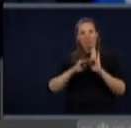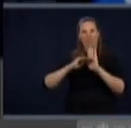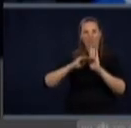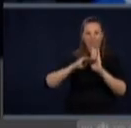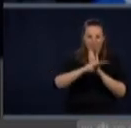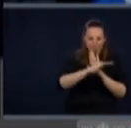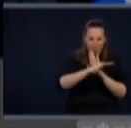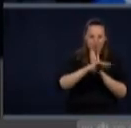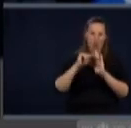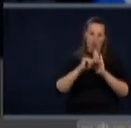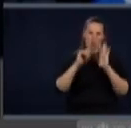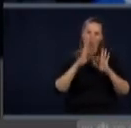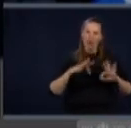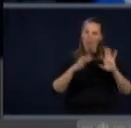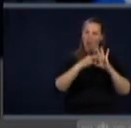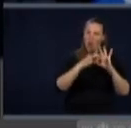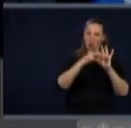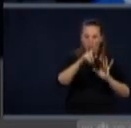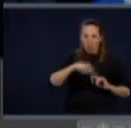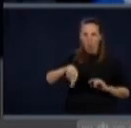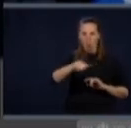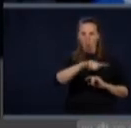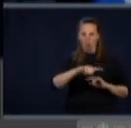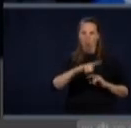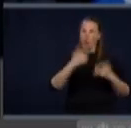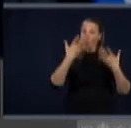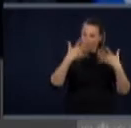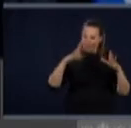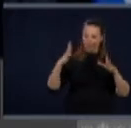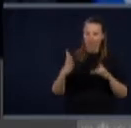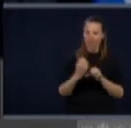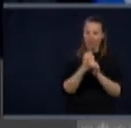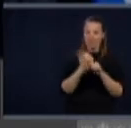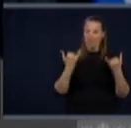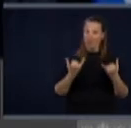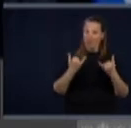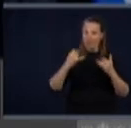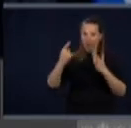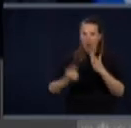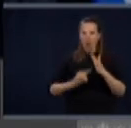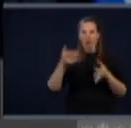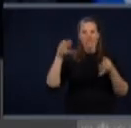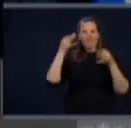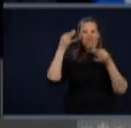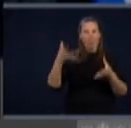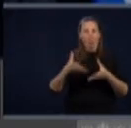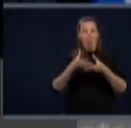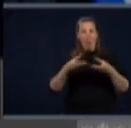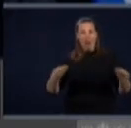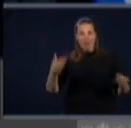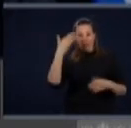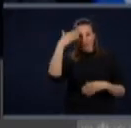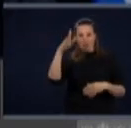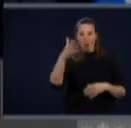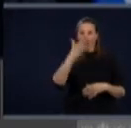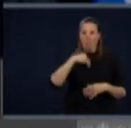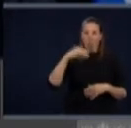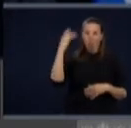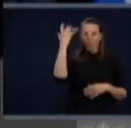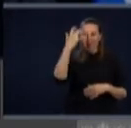tous. On l'a eu, mais maintenant, avec le printemps, avec le beau temps, ça va être difficile de rester